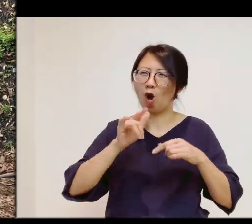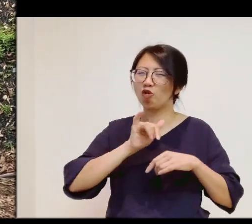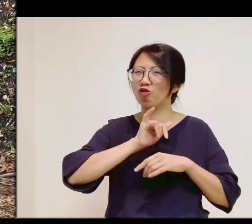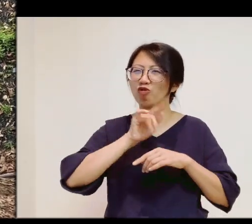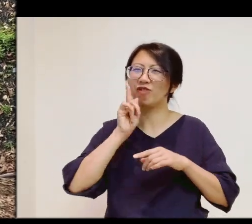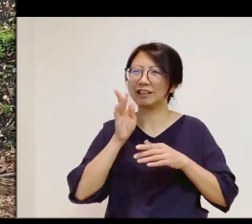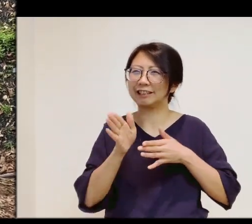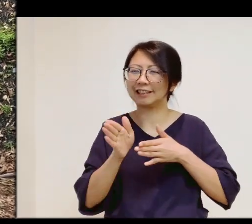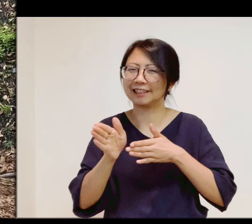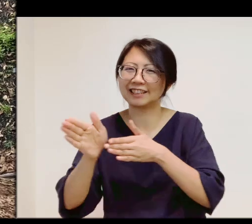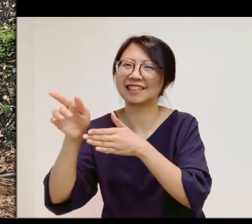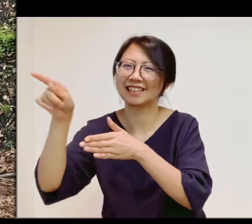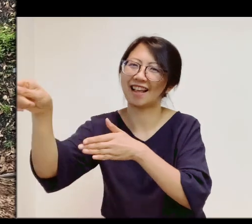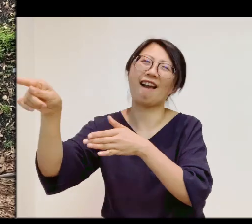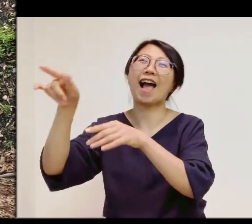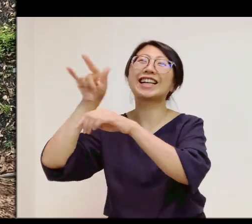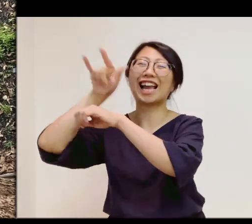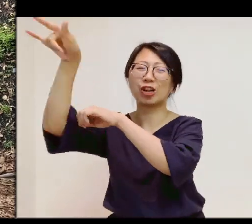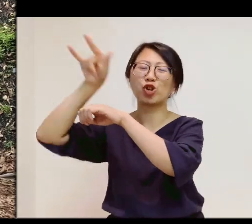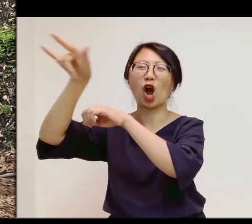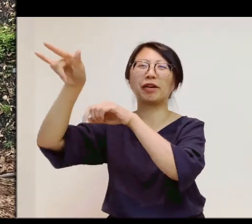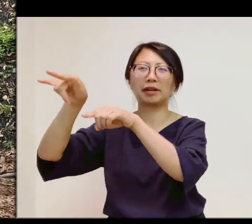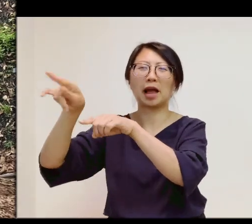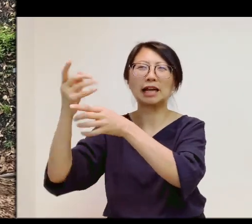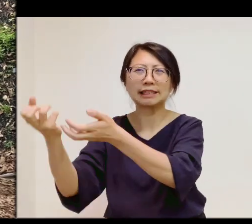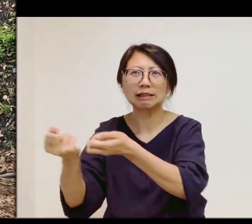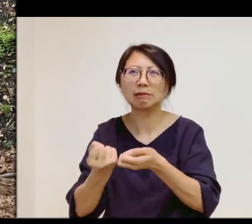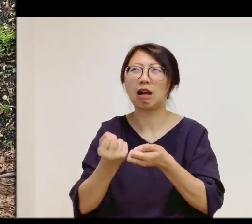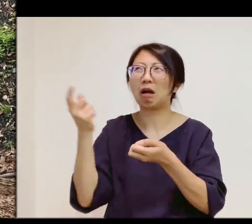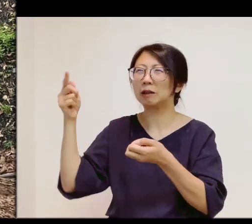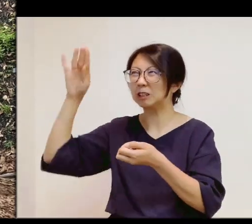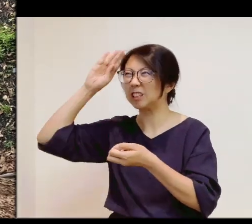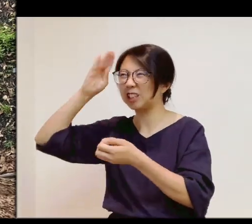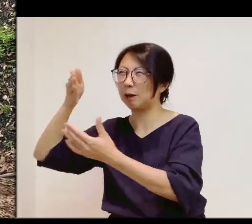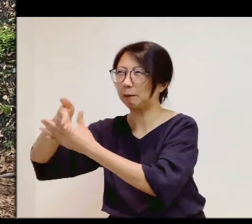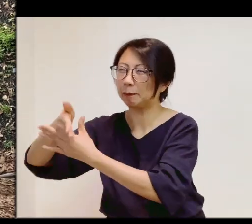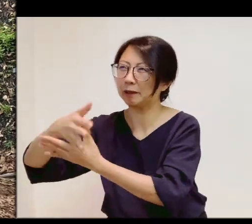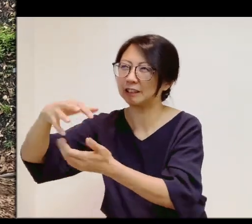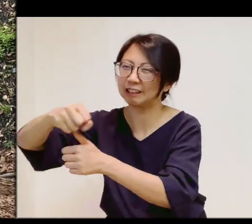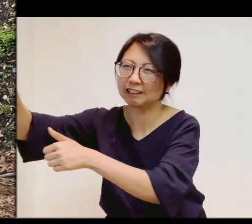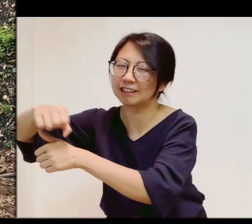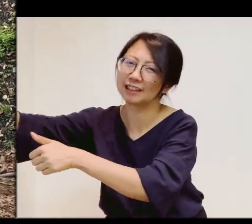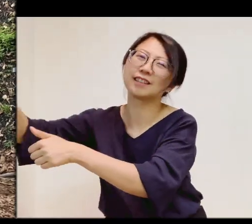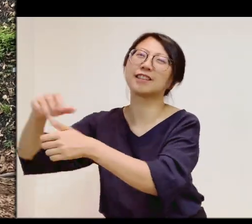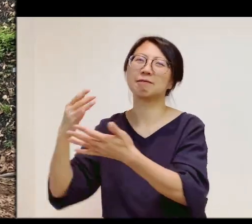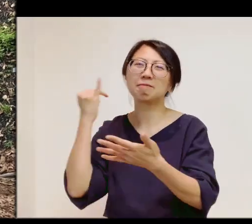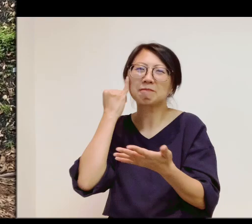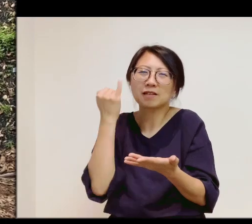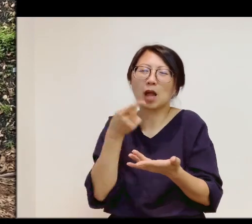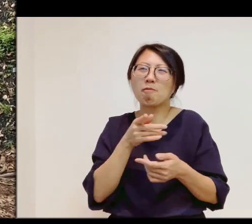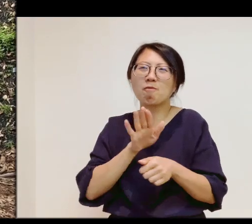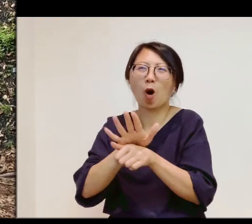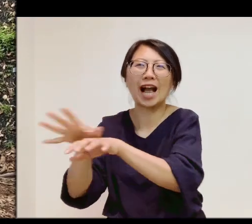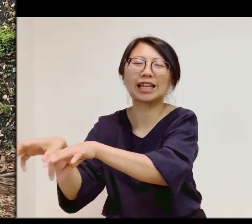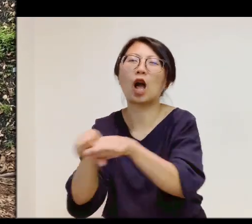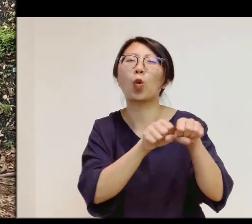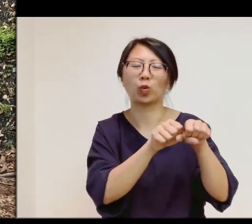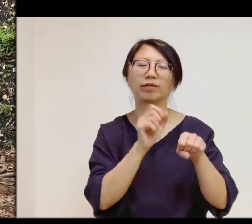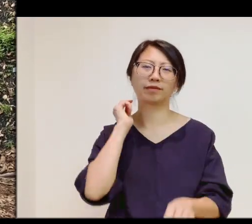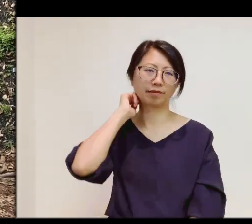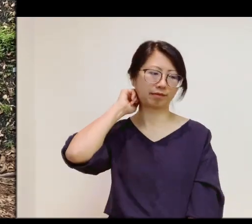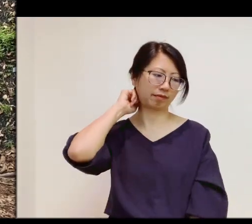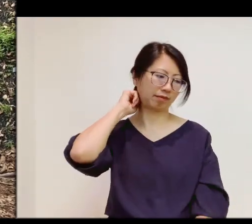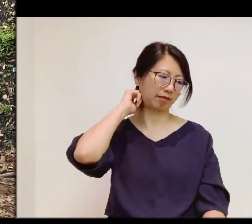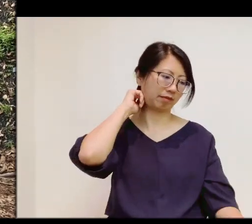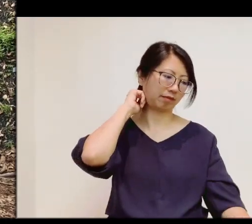即係呢個所謂我哋香港譯呢個鄧寇克啊。即係你諗下，2019年嗰個抗爭事件裏邊咧，好多人去